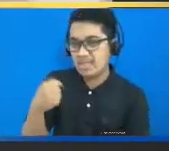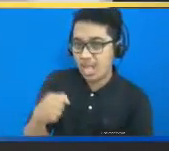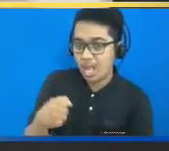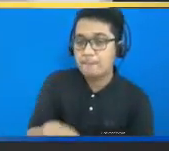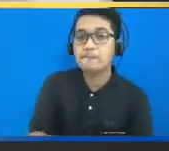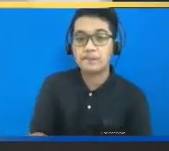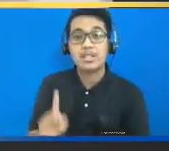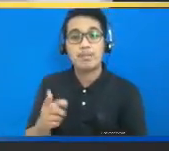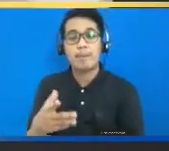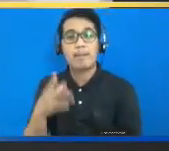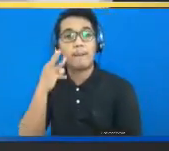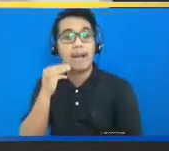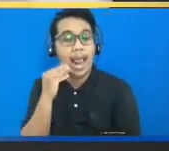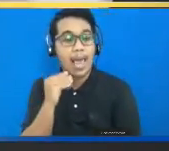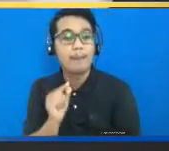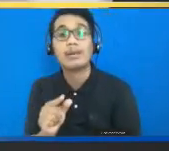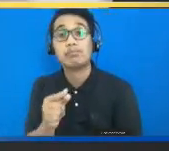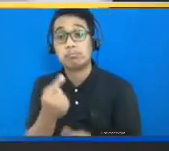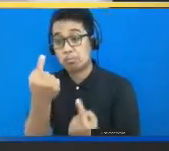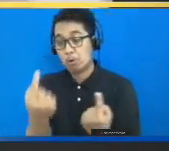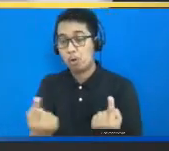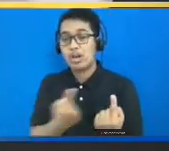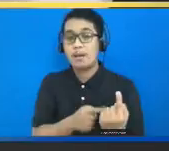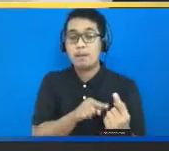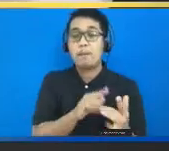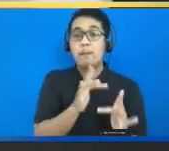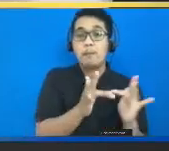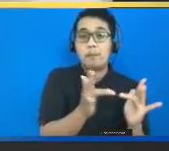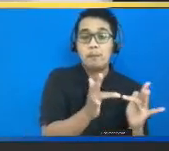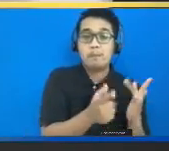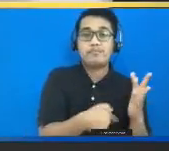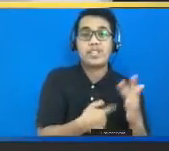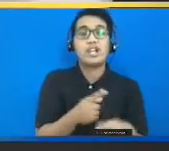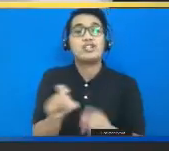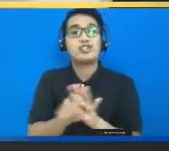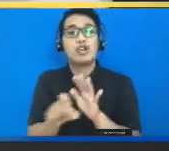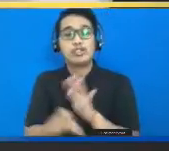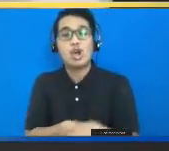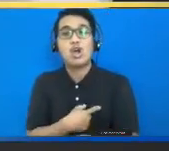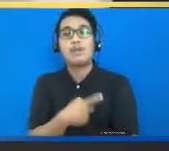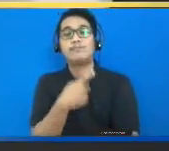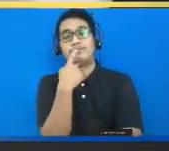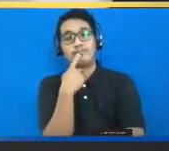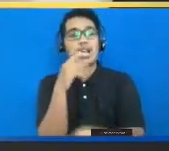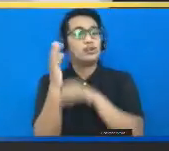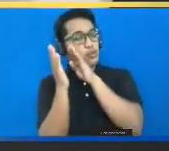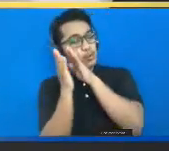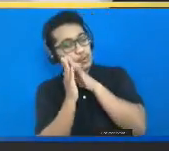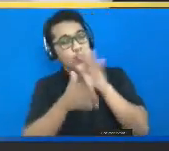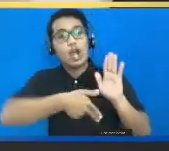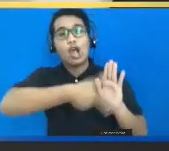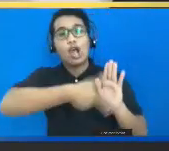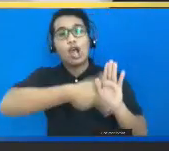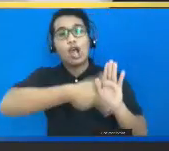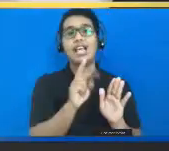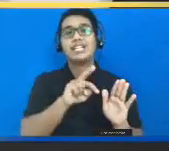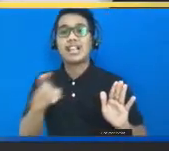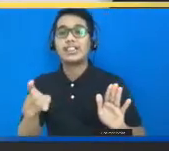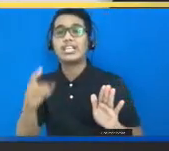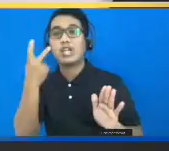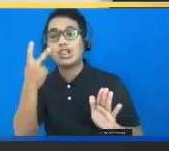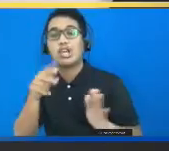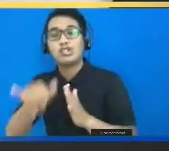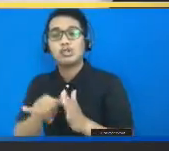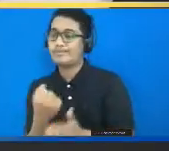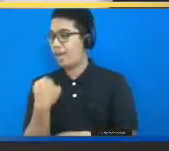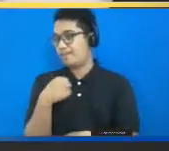user experience itu enggak mungkin jadi misalnya tidur di hotel Hai diganti nonton YouTube tidur di hotel itu enggak bisa atau